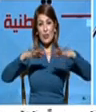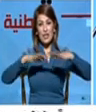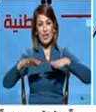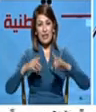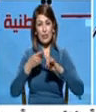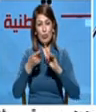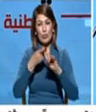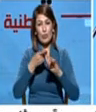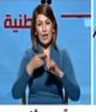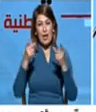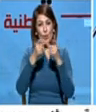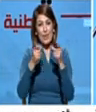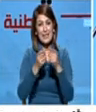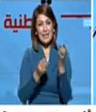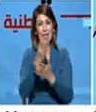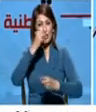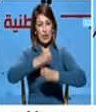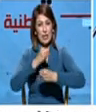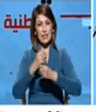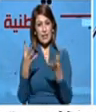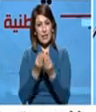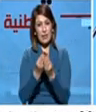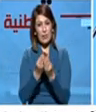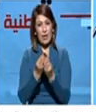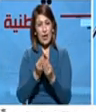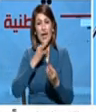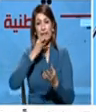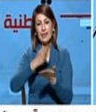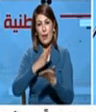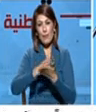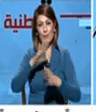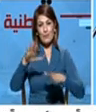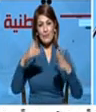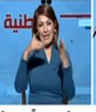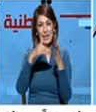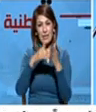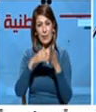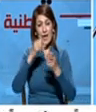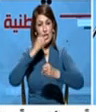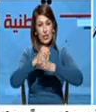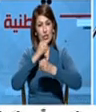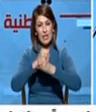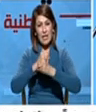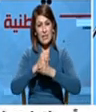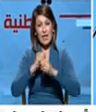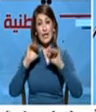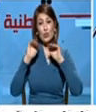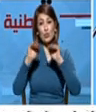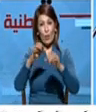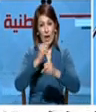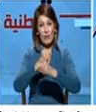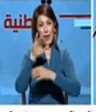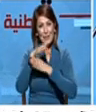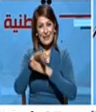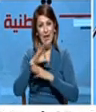المؤسسه والخدمه من الخدمه انه اثناء فتره التوقف المتاحف المرسوم لم يصدر ان شاء الله بدايه الاسبوع